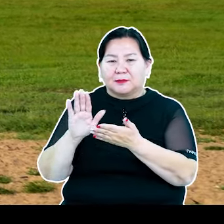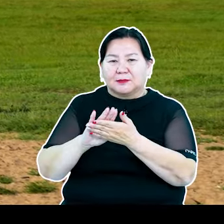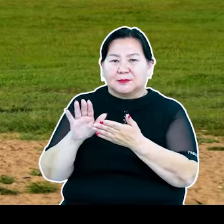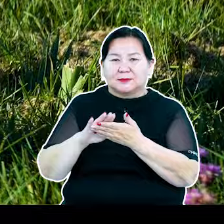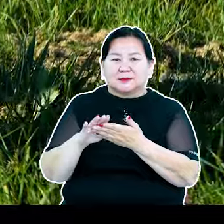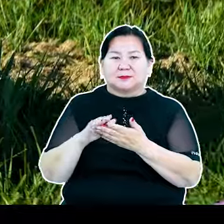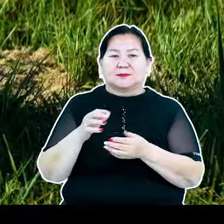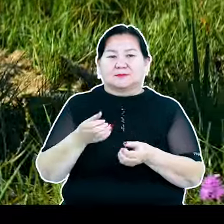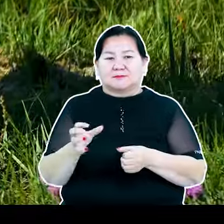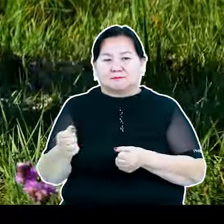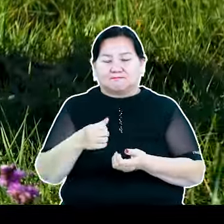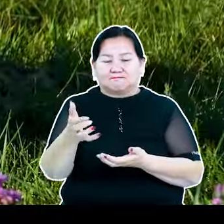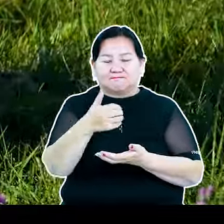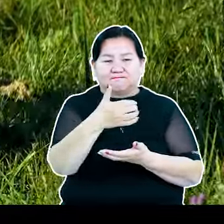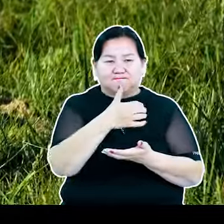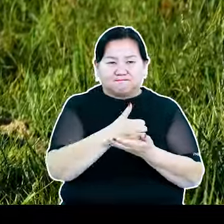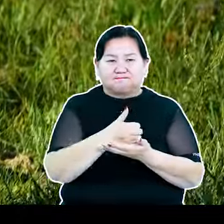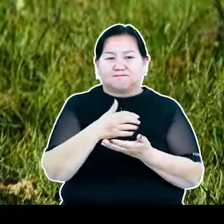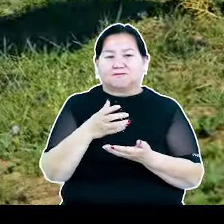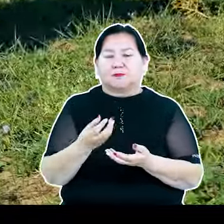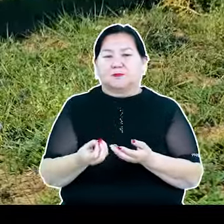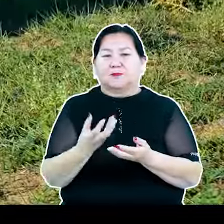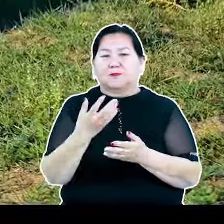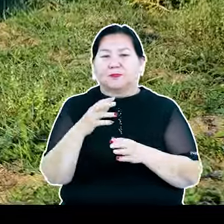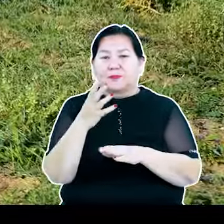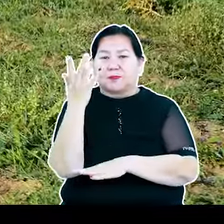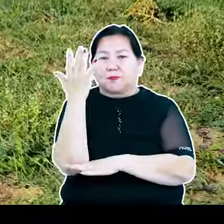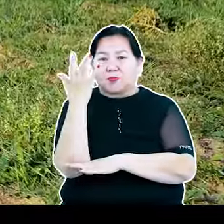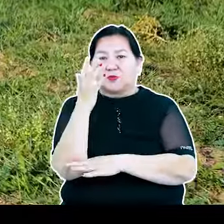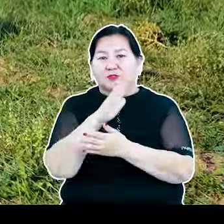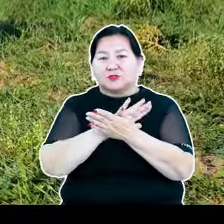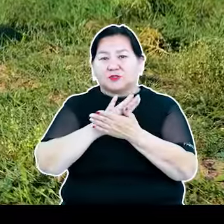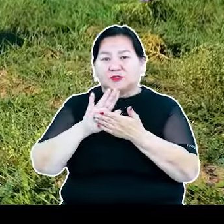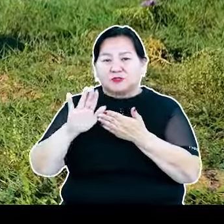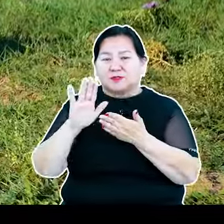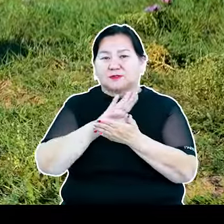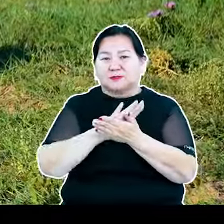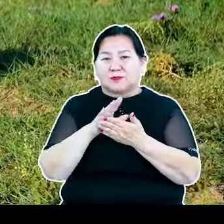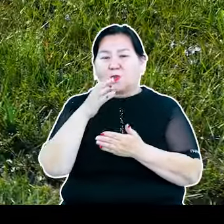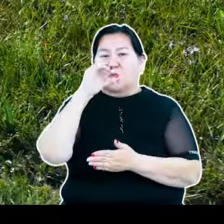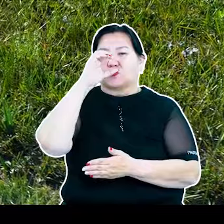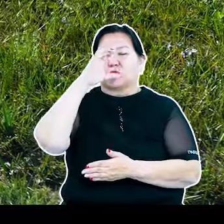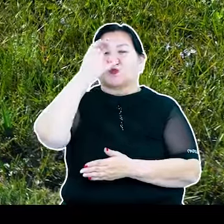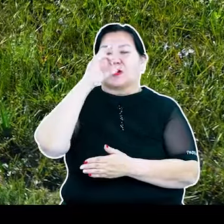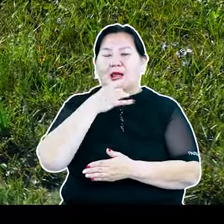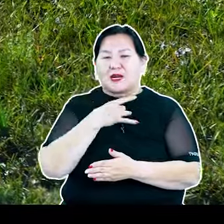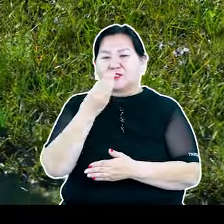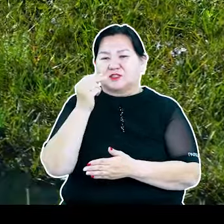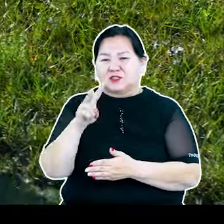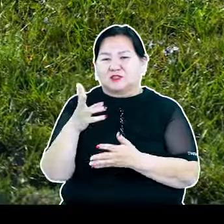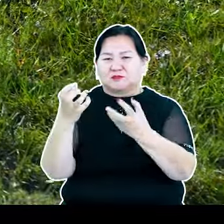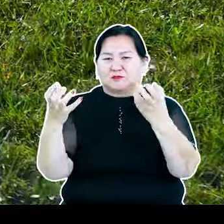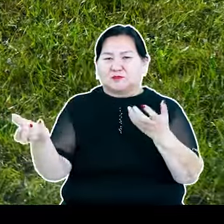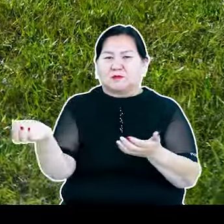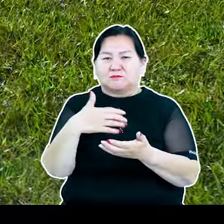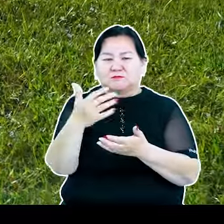хамжин холдуулсан бөгөөд түүсэн хогных нь дийлэх нь архины шил ундааны савнууд